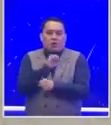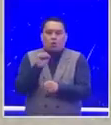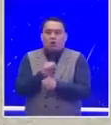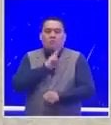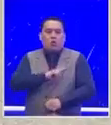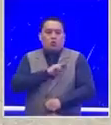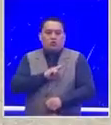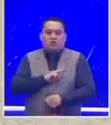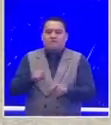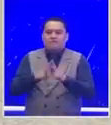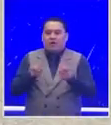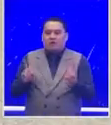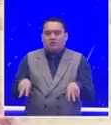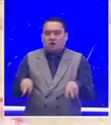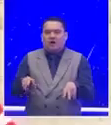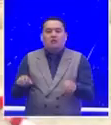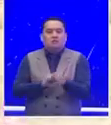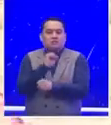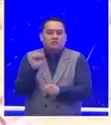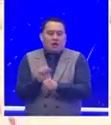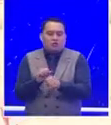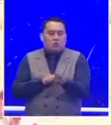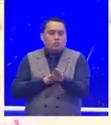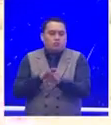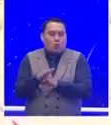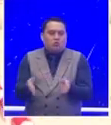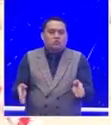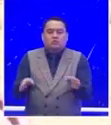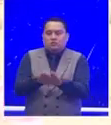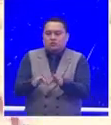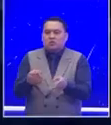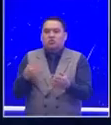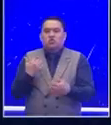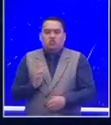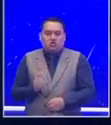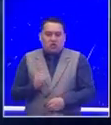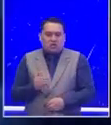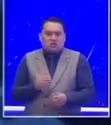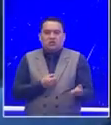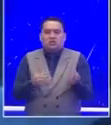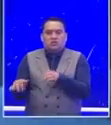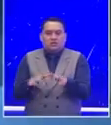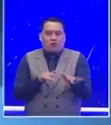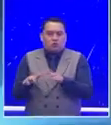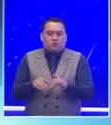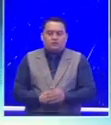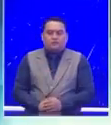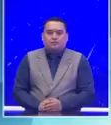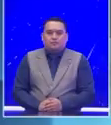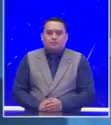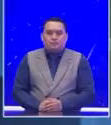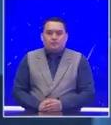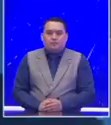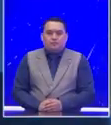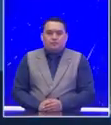работу все автовокзалы и автостанции региона. Также под запретом и частный извоз. Дамир Анитов, Айдос Калиев, телеканал